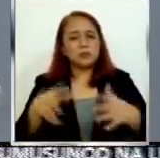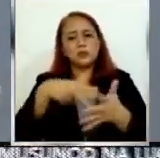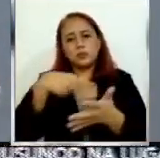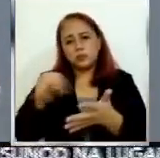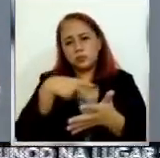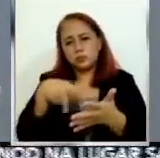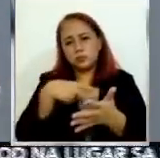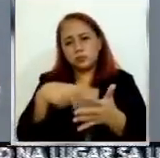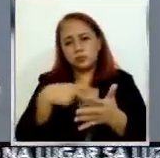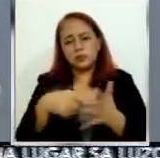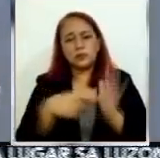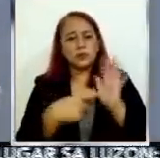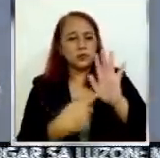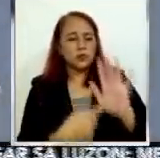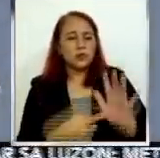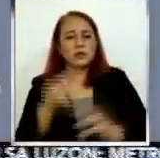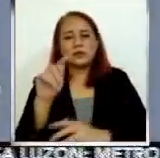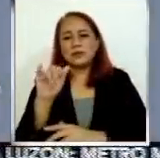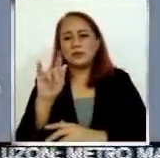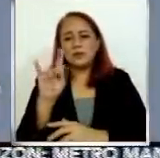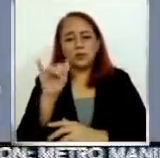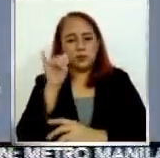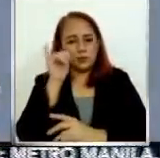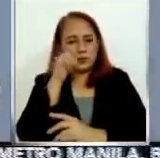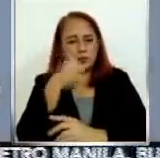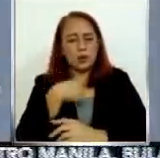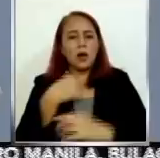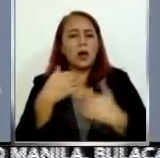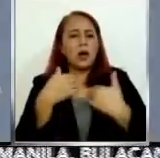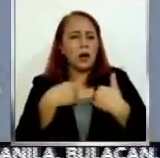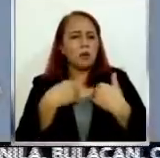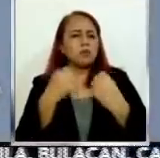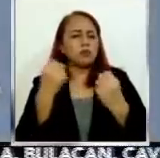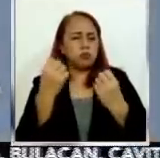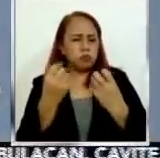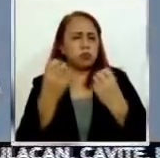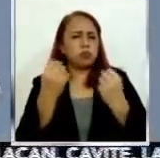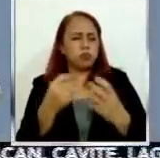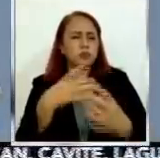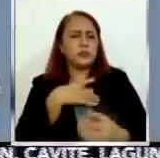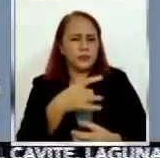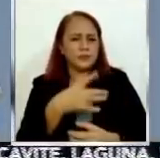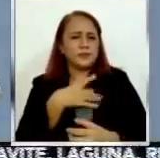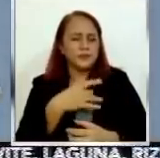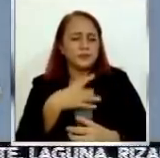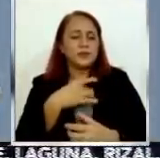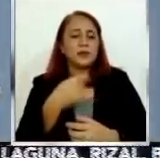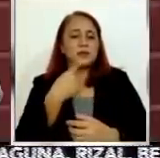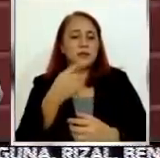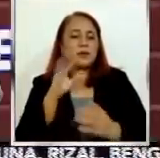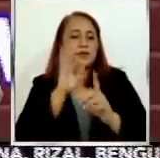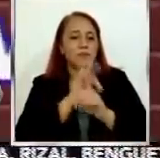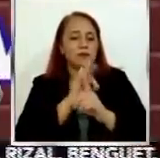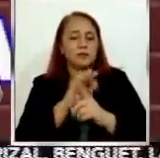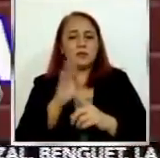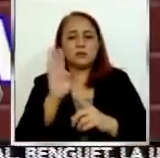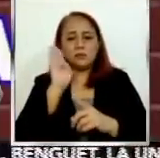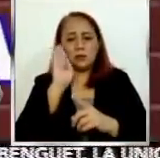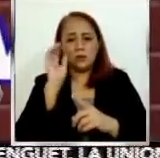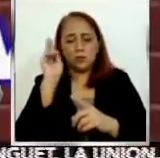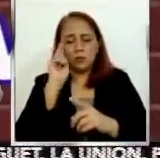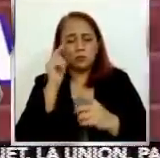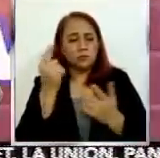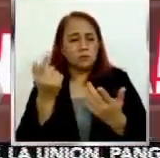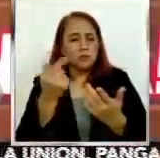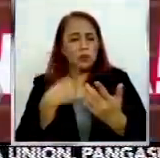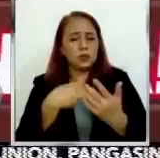aktres sa kanyang TikTok videos. Umani yan ng libu-libong likes. Para naman sa fans si Bianca, hindi daw dapat palampasin ang kanyang